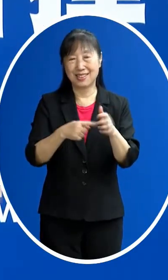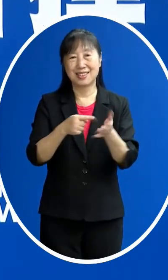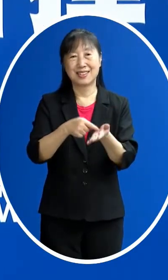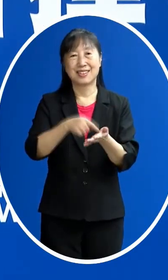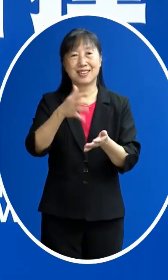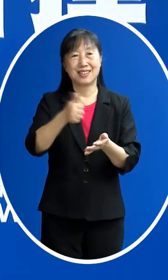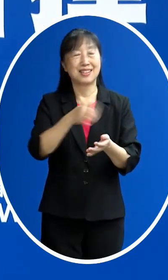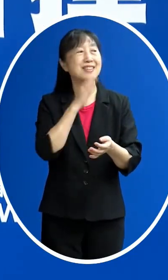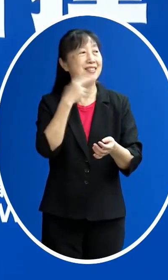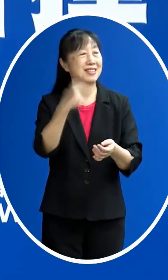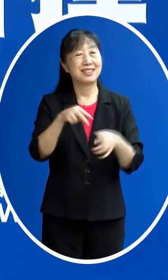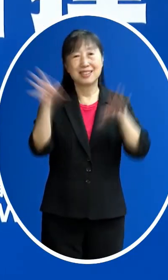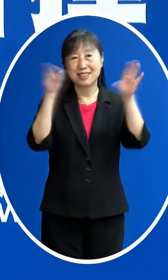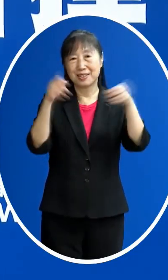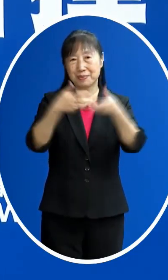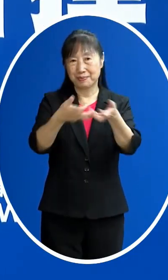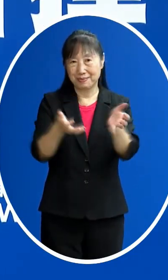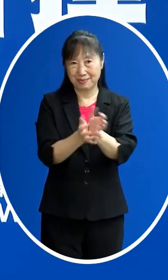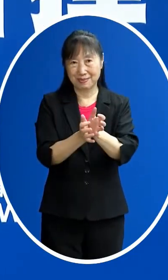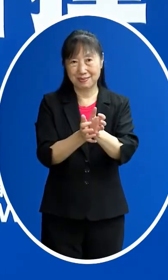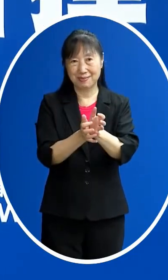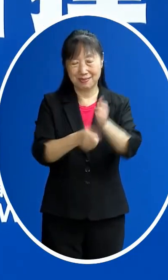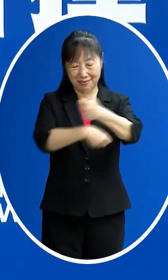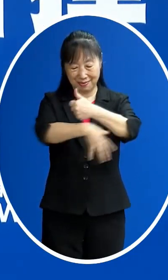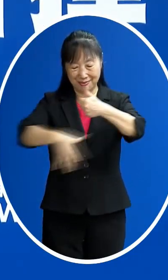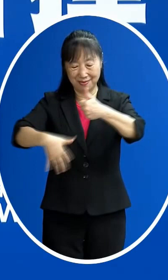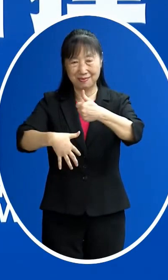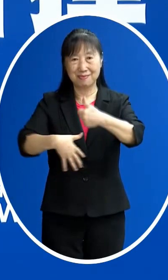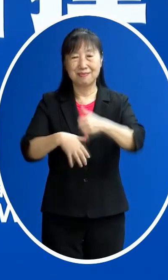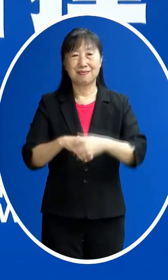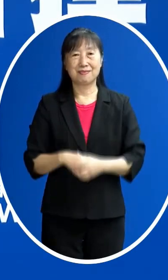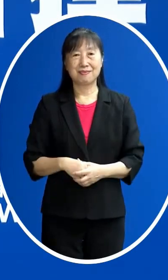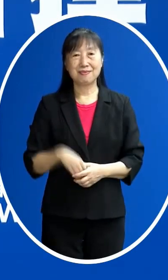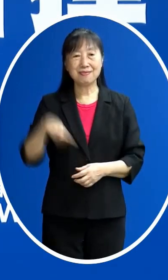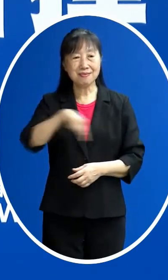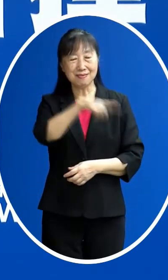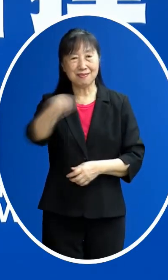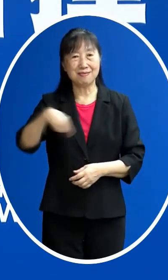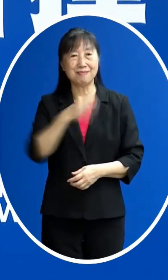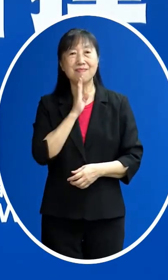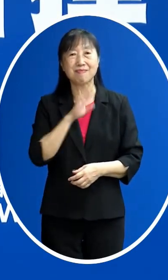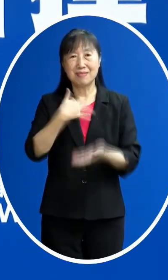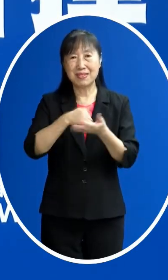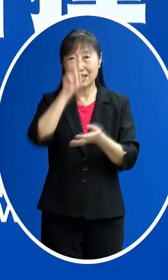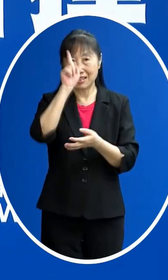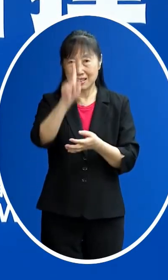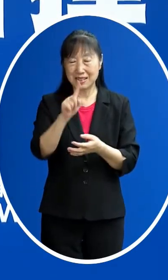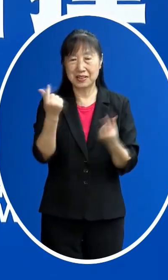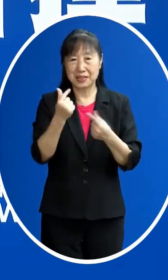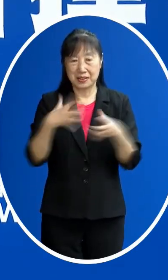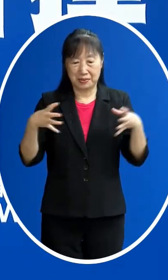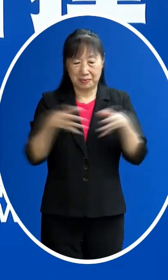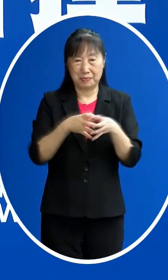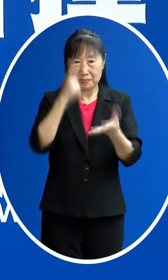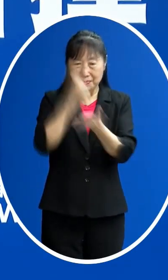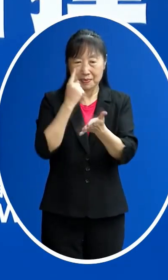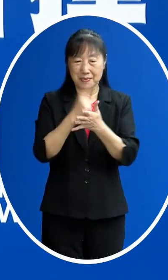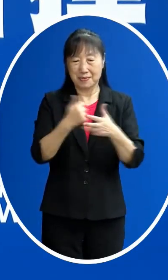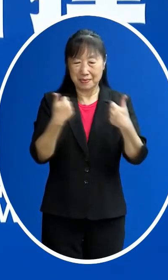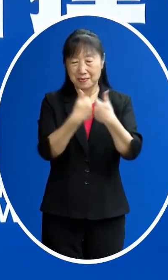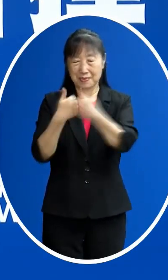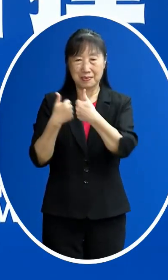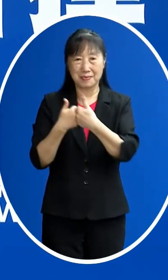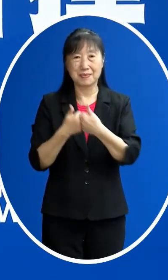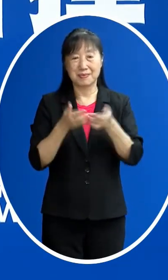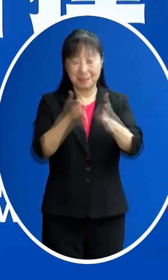还有那个我们资讯组的哈，其实我们几乎都快要变成一体的了，天天这样开会，